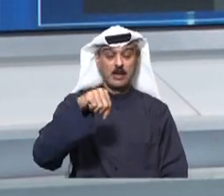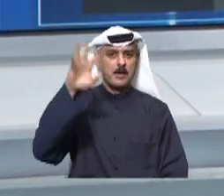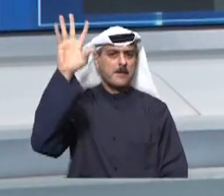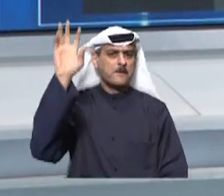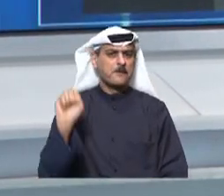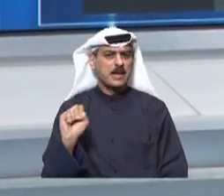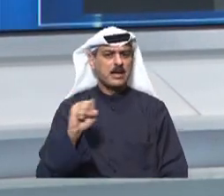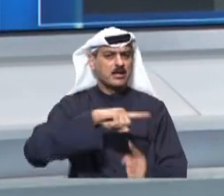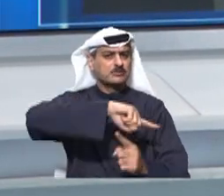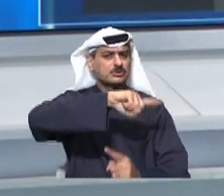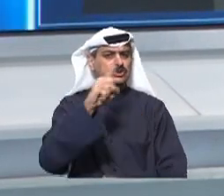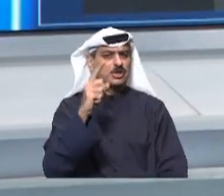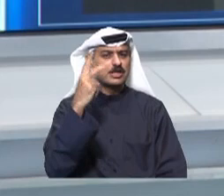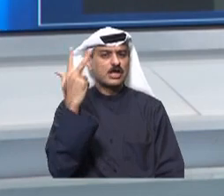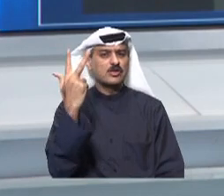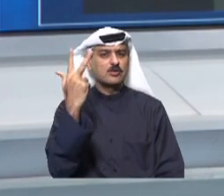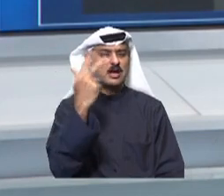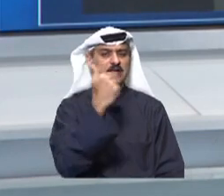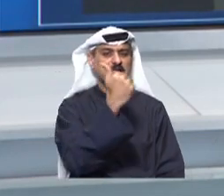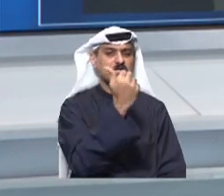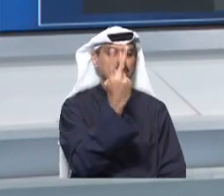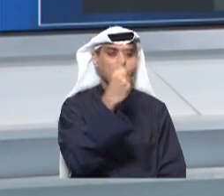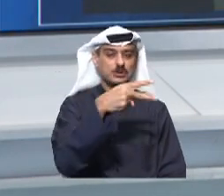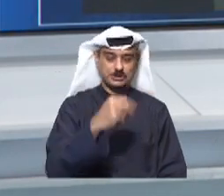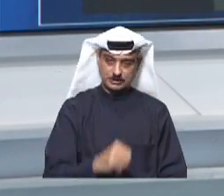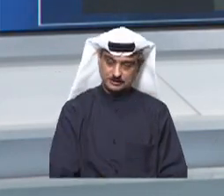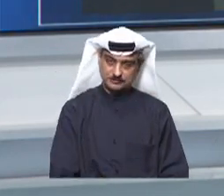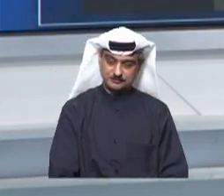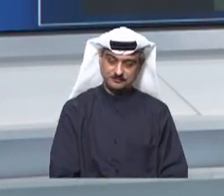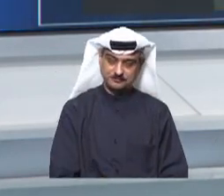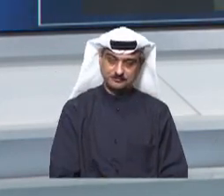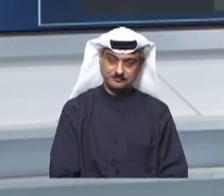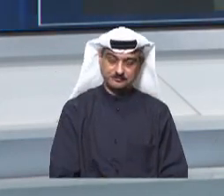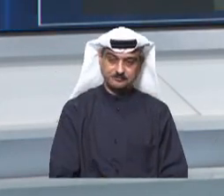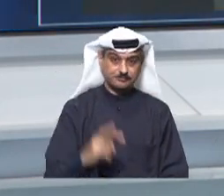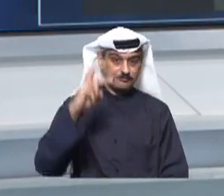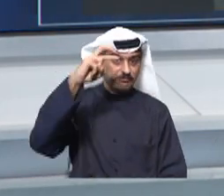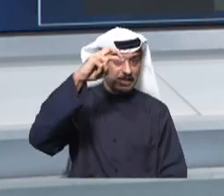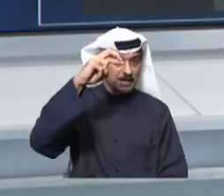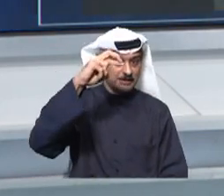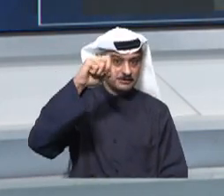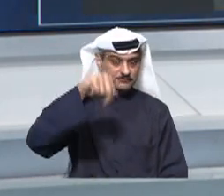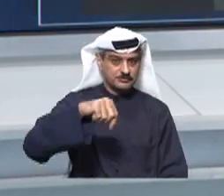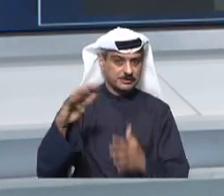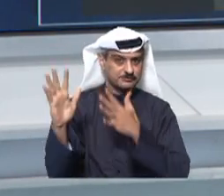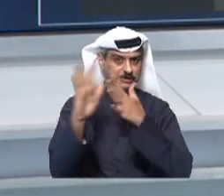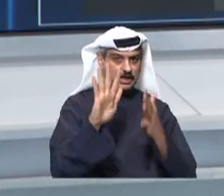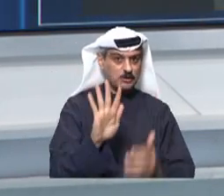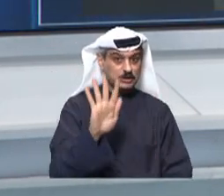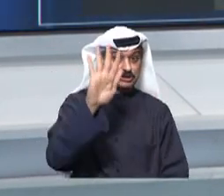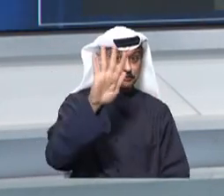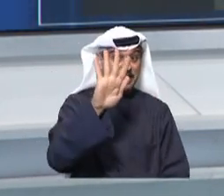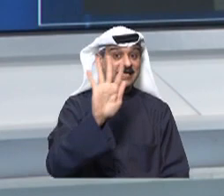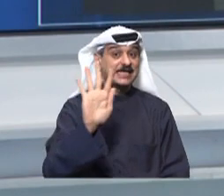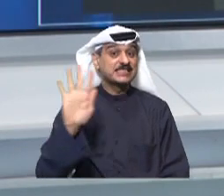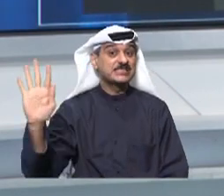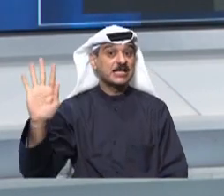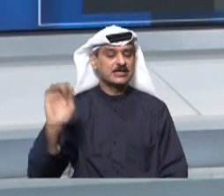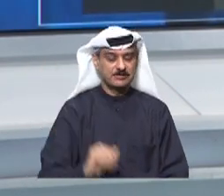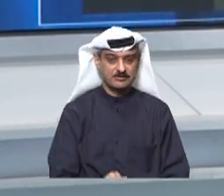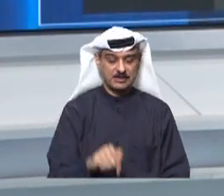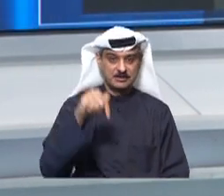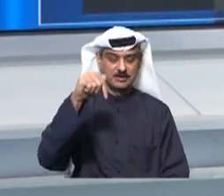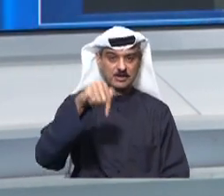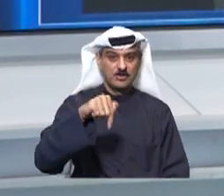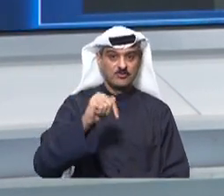بين 8 إلى 26 كيلومتر في الساعة. يوم الأحد هو راح يكون شمالي شرقي إلى متقلب الاتجاه، أيضا